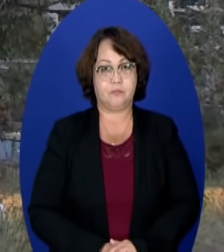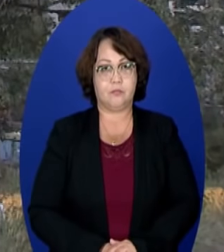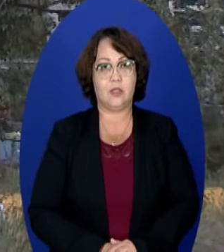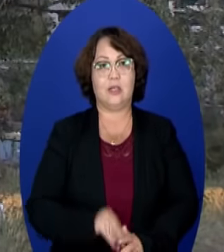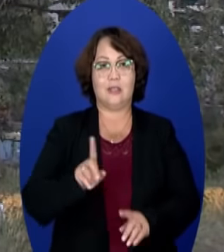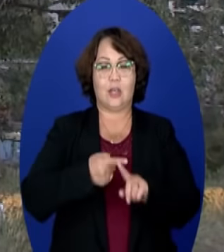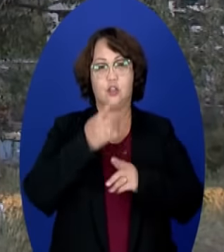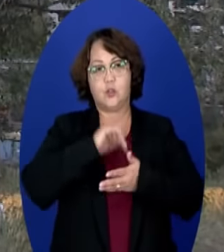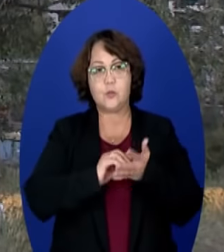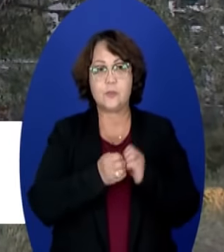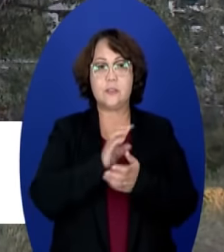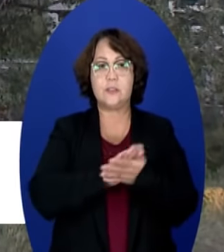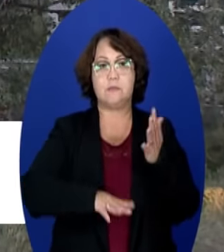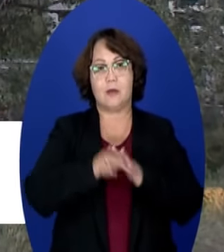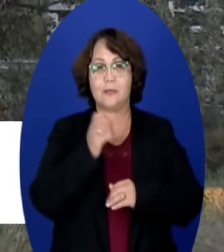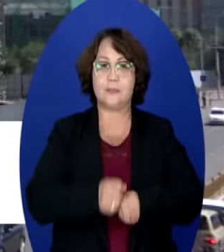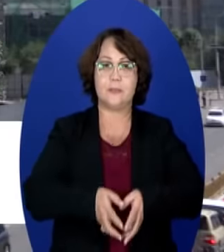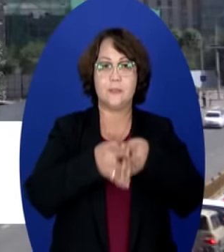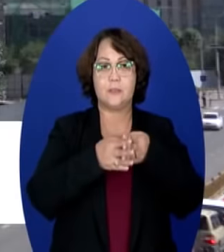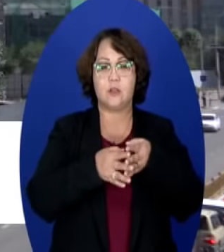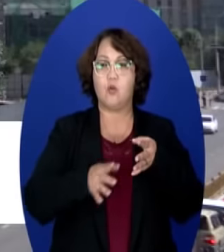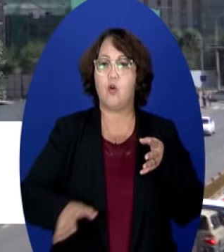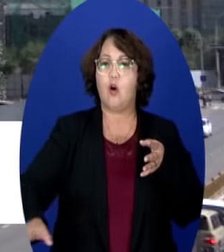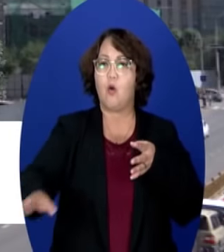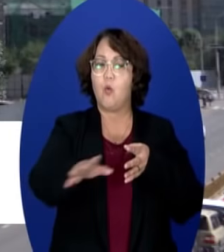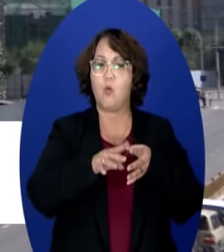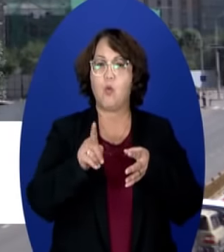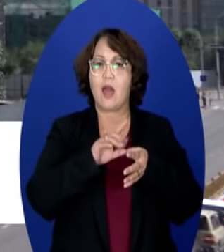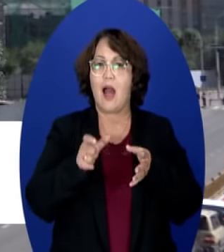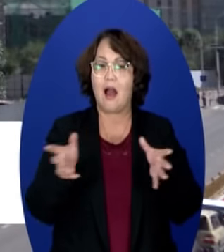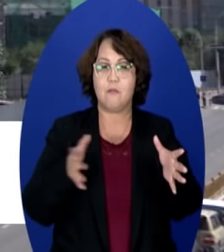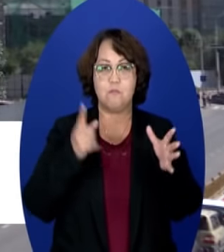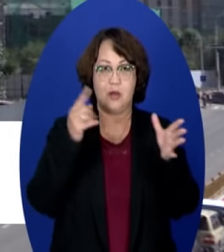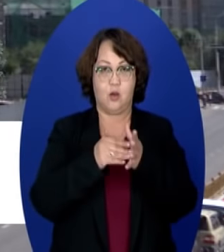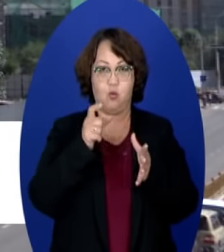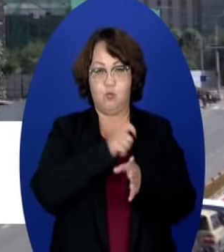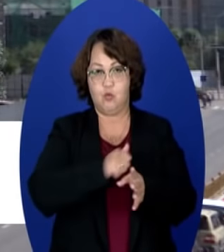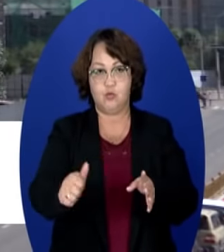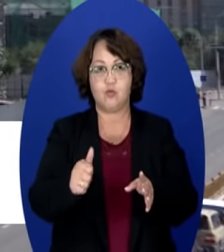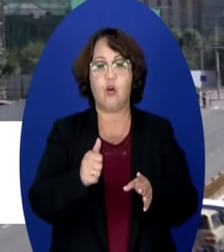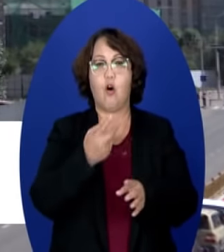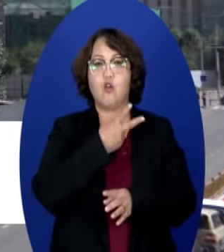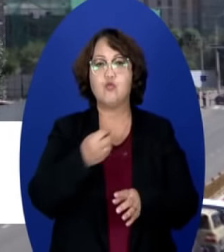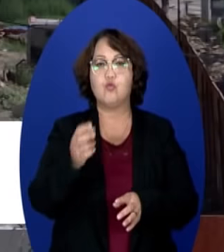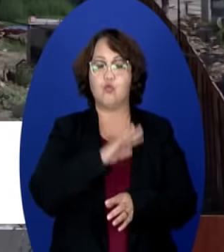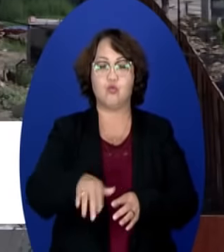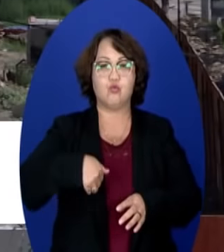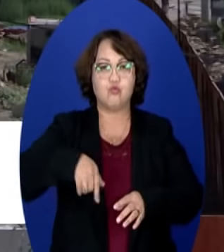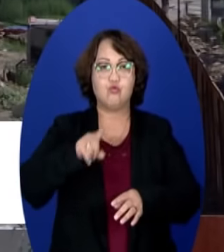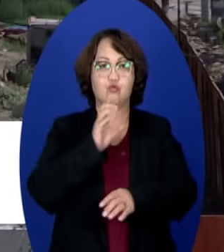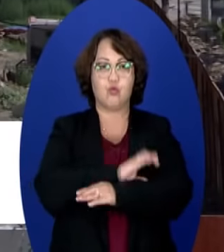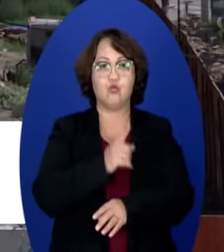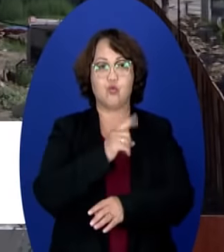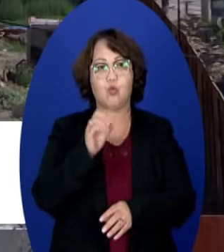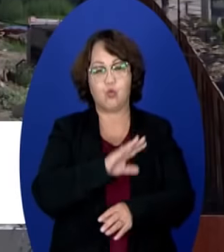Дахин төлөвлөлт хийж шинээр орон сууц барихтаа хамрах хүрээгээр нь судалгаа хийж төлөвлөдөг байна. Тухайлбал 1000 хүн тутамд 200 хүүхдийн сургууль, 100 хүүхдийн цэцэрлэг,